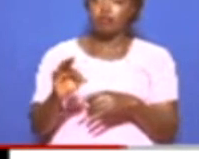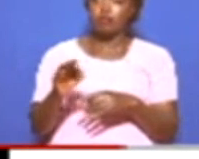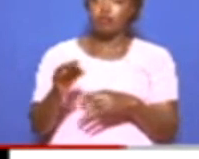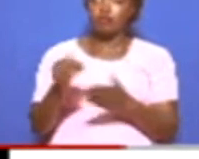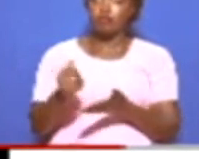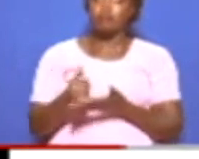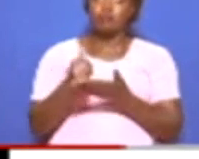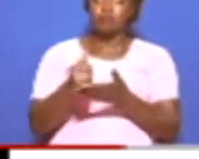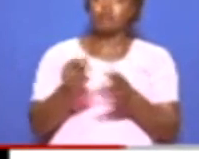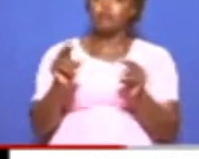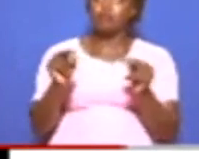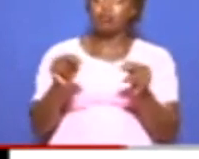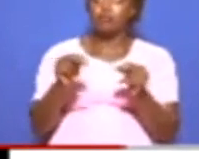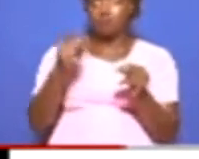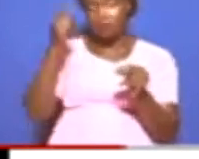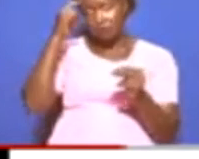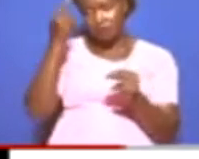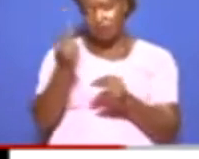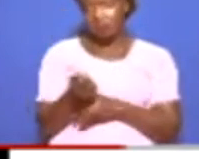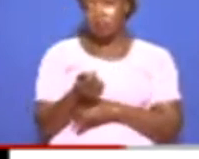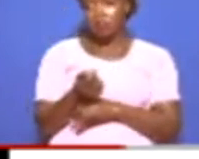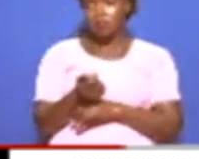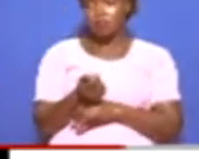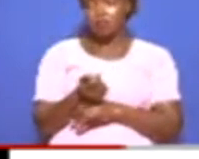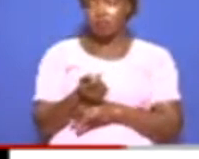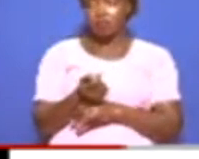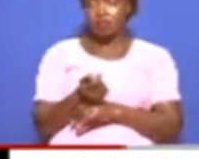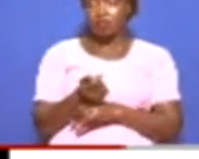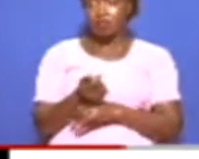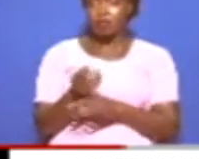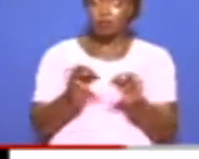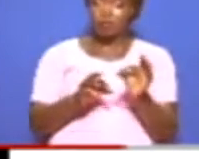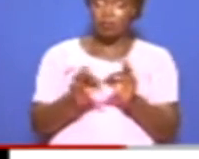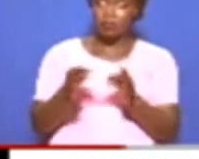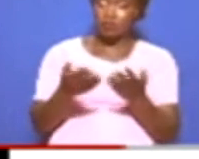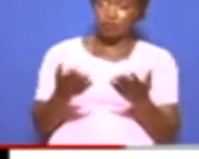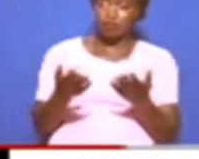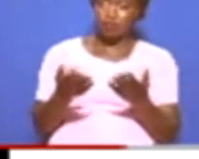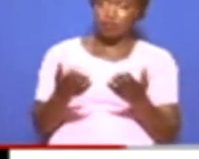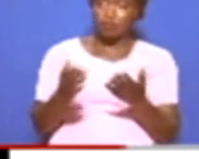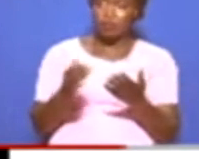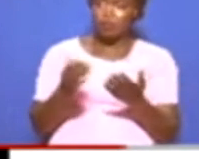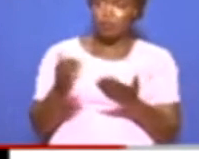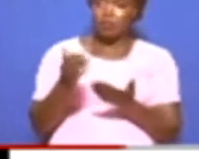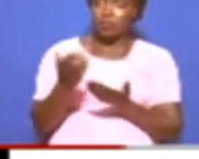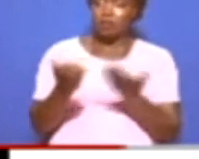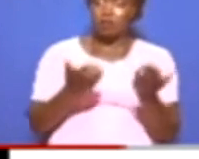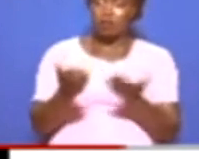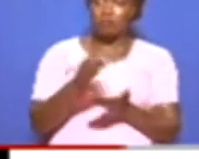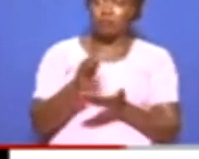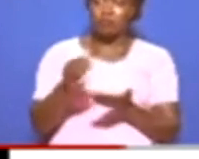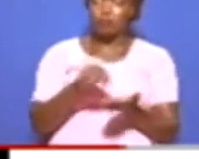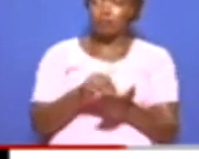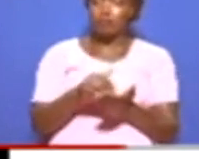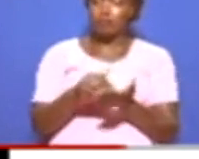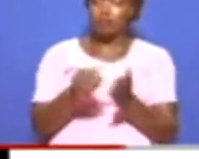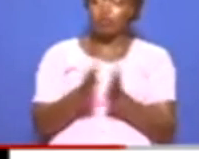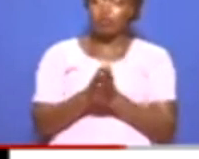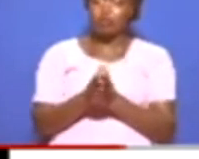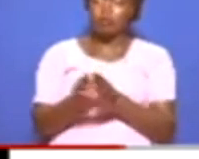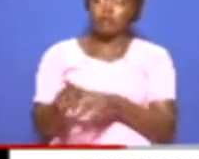ni fikra ndogo sana. Nilipokueleza awali, Matayos ni mji wa kibiashara, pia ni mji